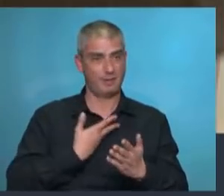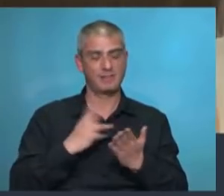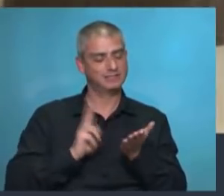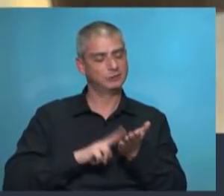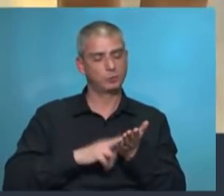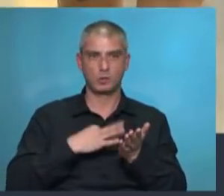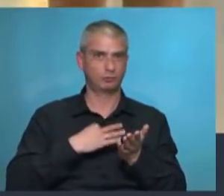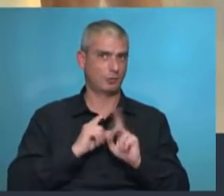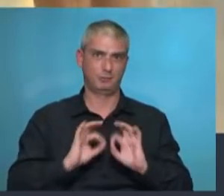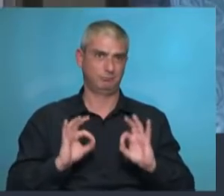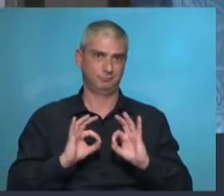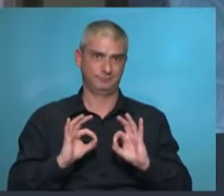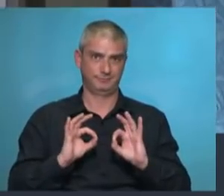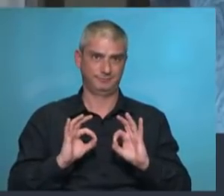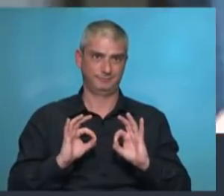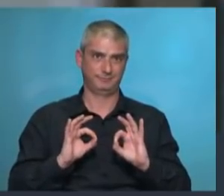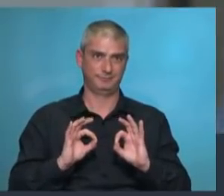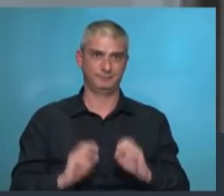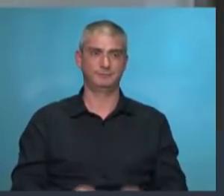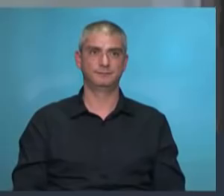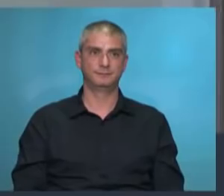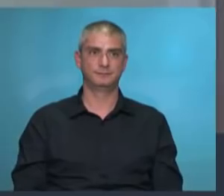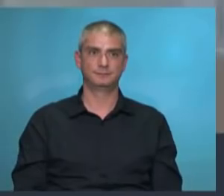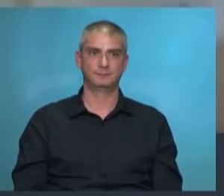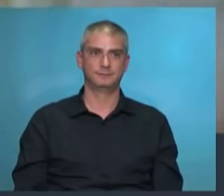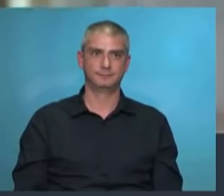מה שמגיע לי לפי החוק.